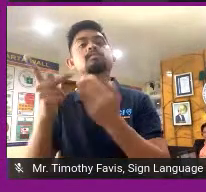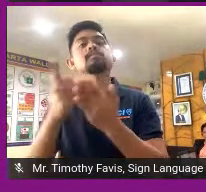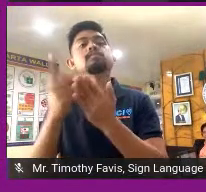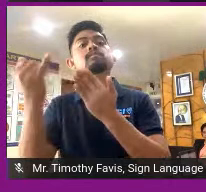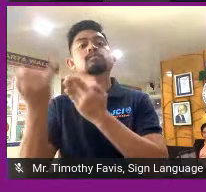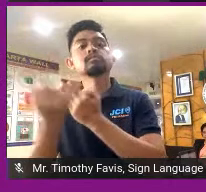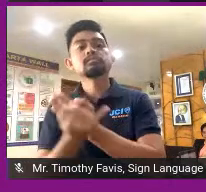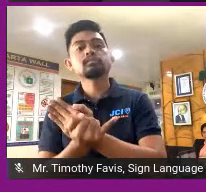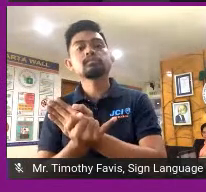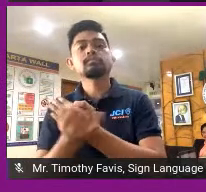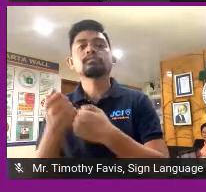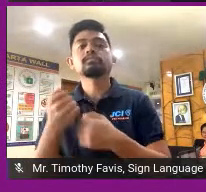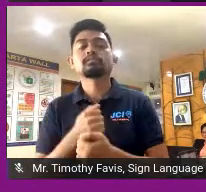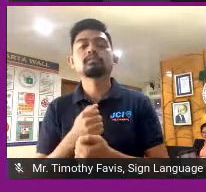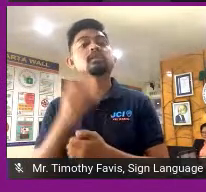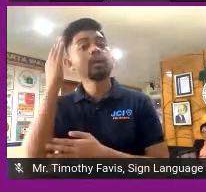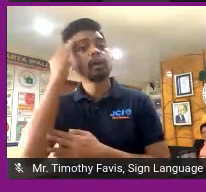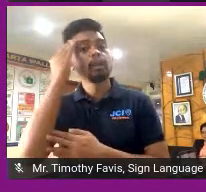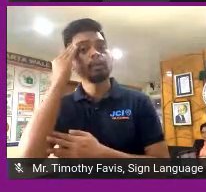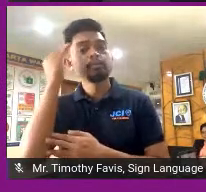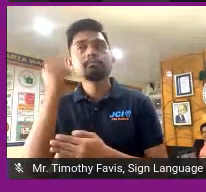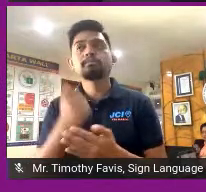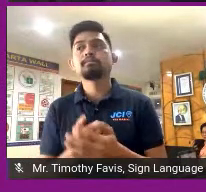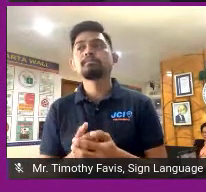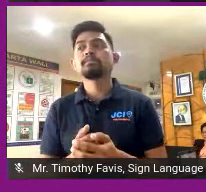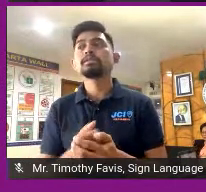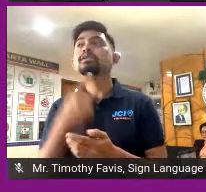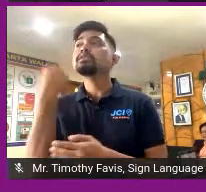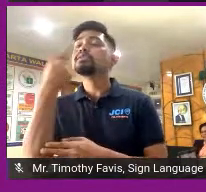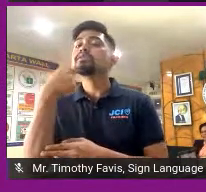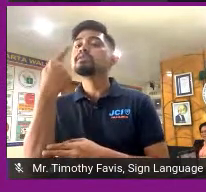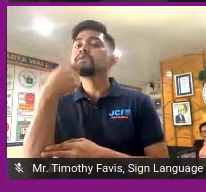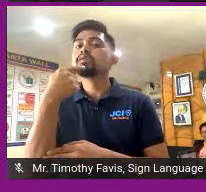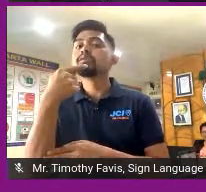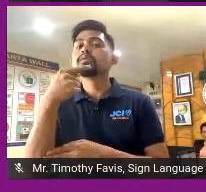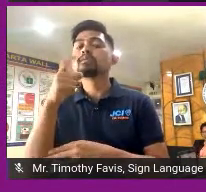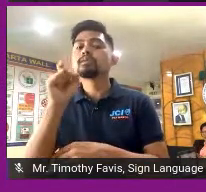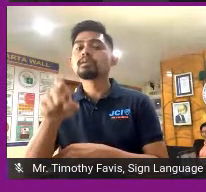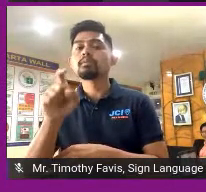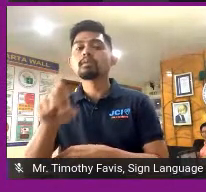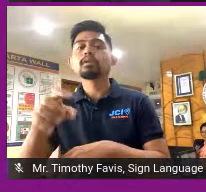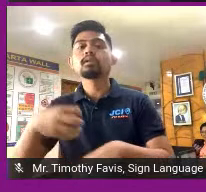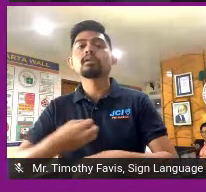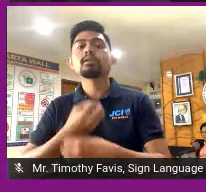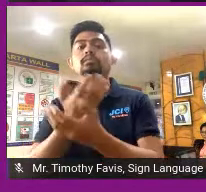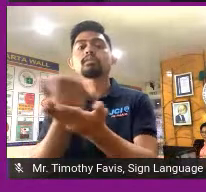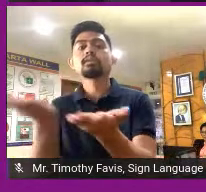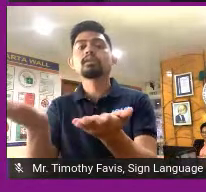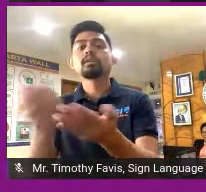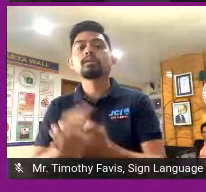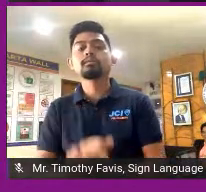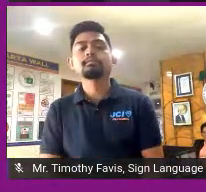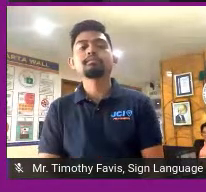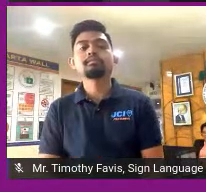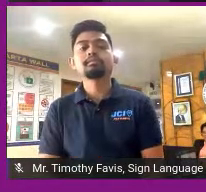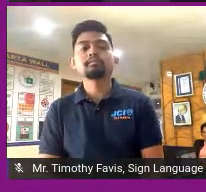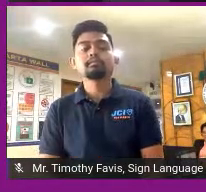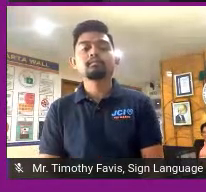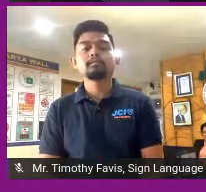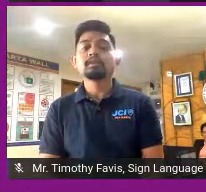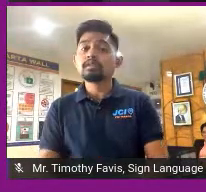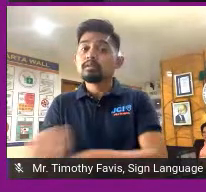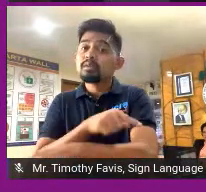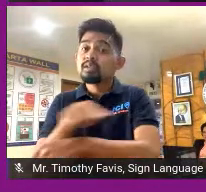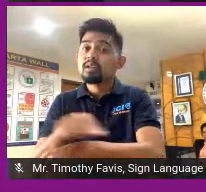proyekto, alam natin sino ang dapat natin bigyan. Lalo na po pag ang ano ay